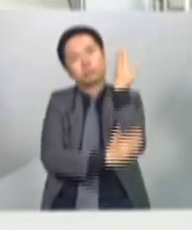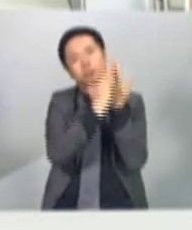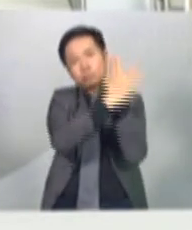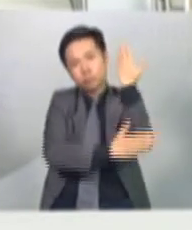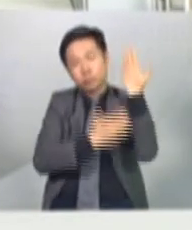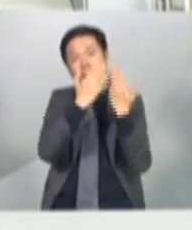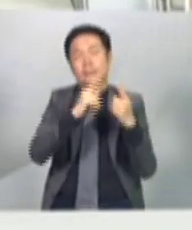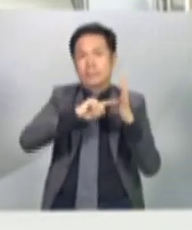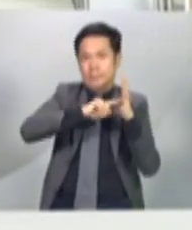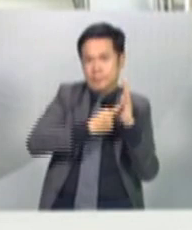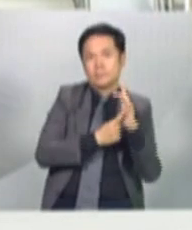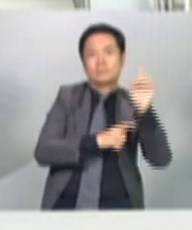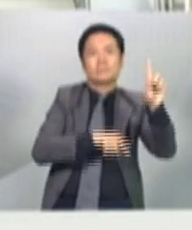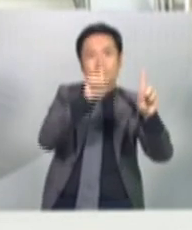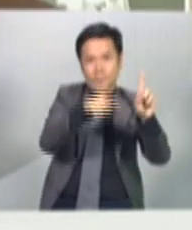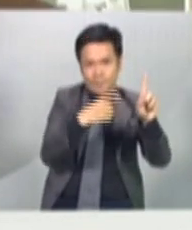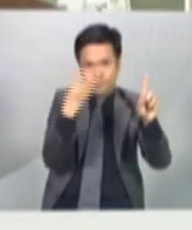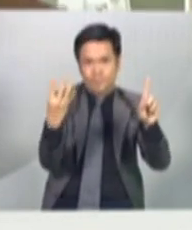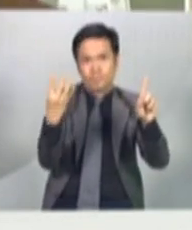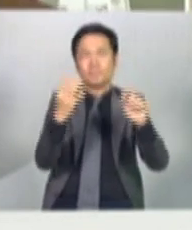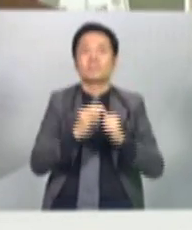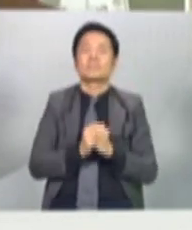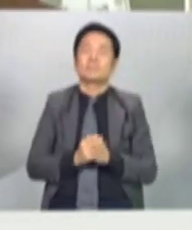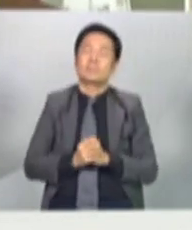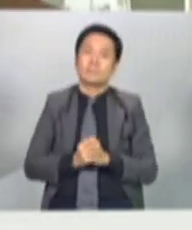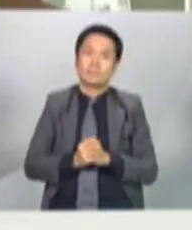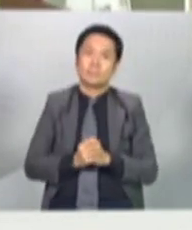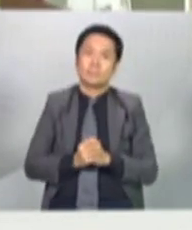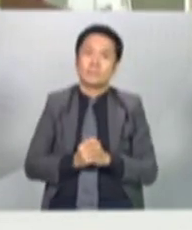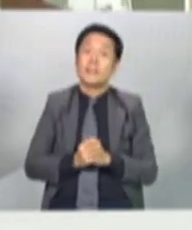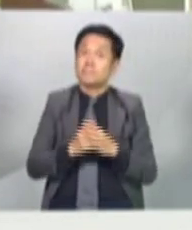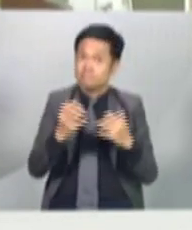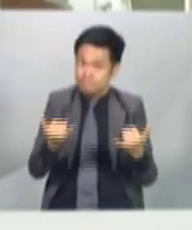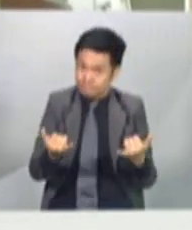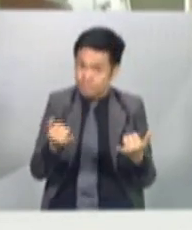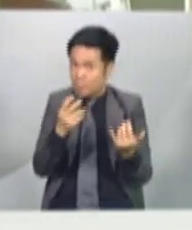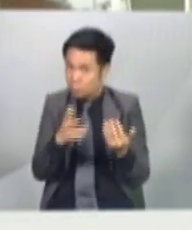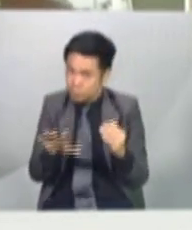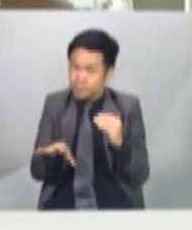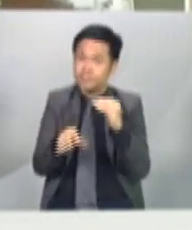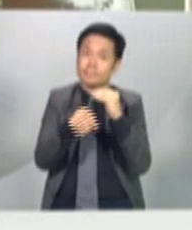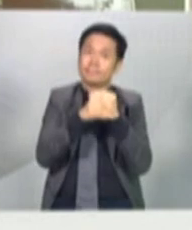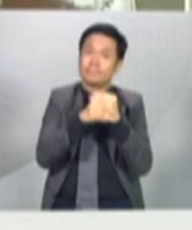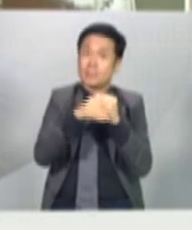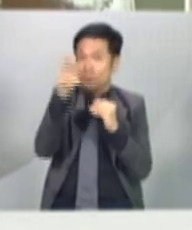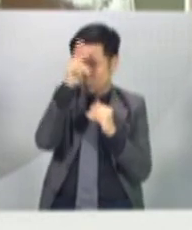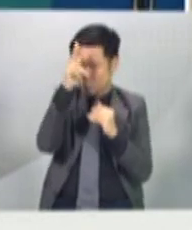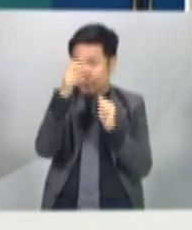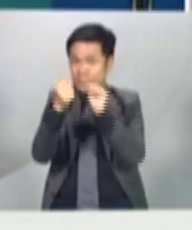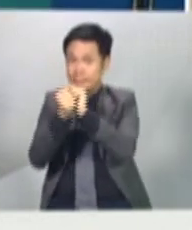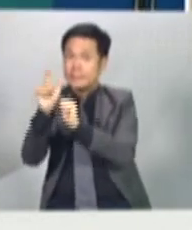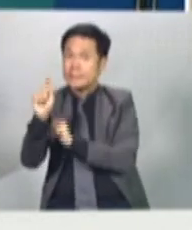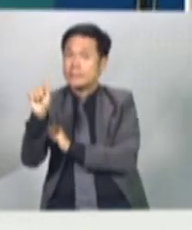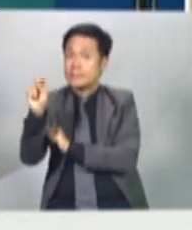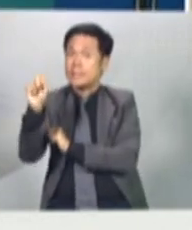mulai satu Everest 2020 Sebagai tambahan kerajaan bersama tenaga nasional